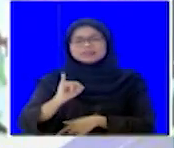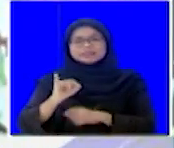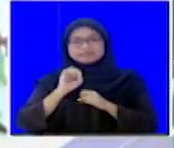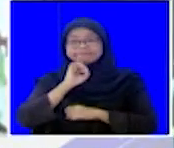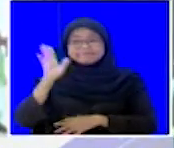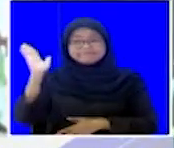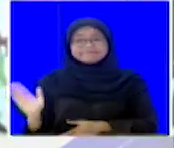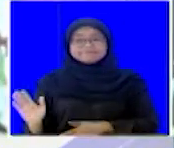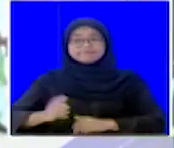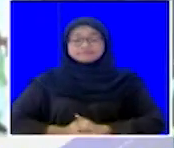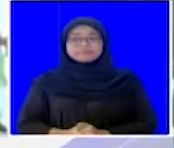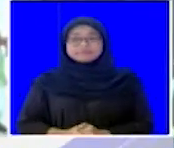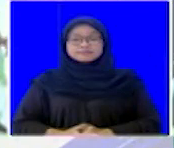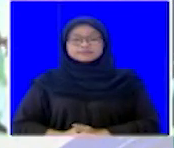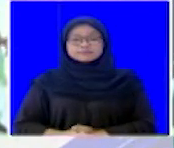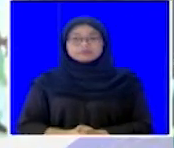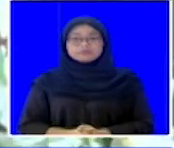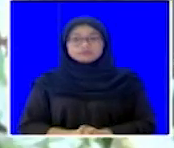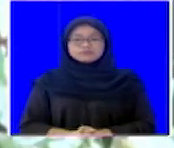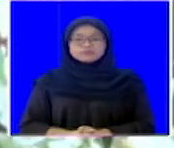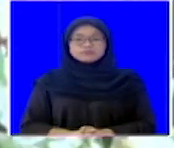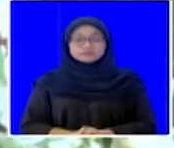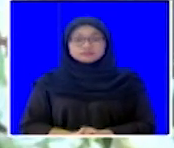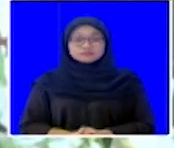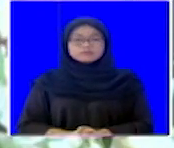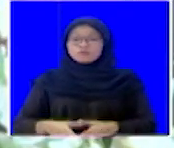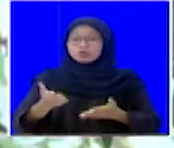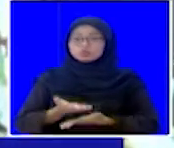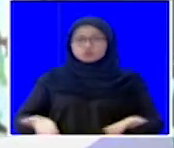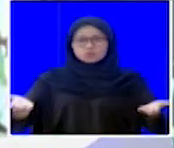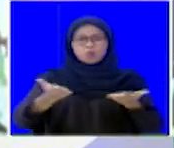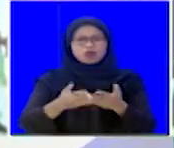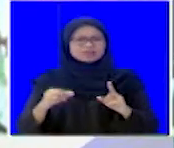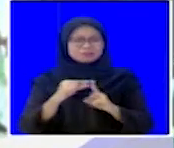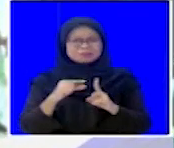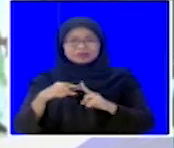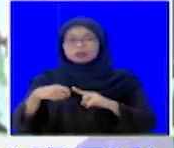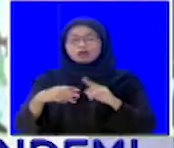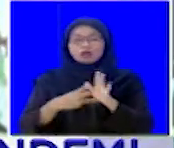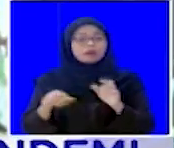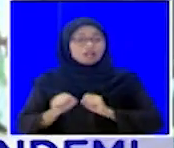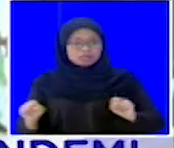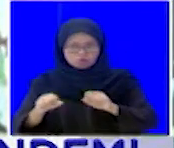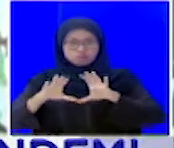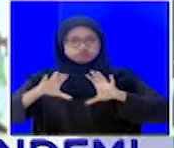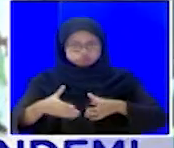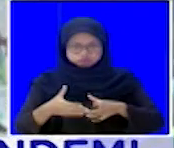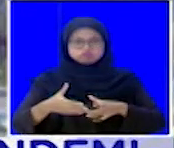Kondisi PPKM mikro untuk kepentingan pencegahan penularan